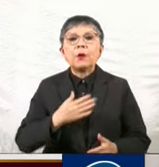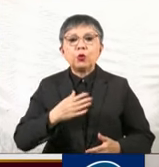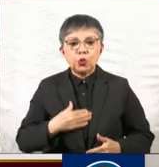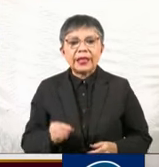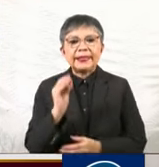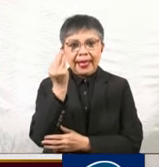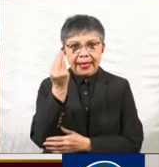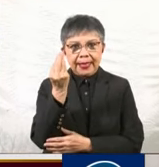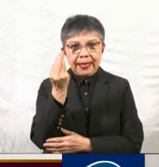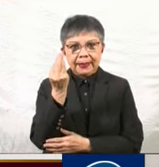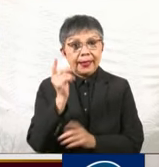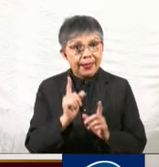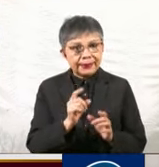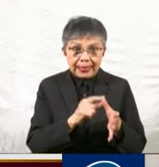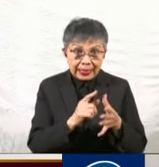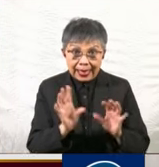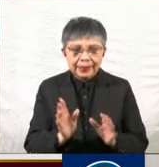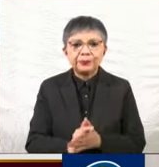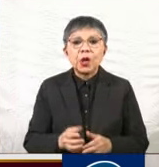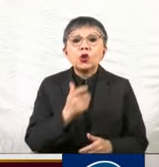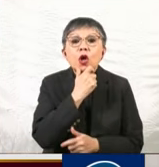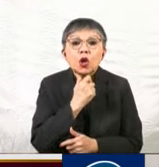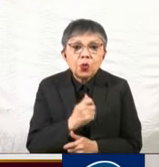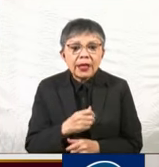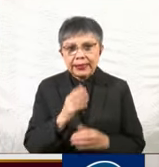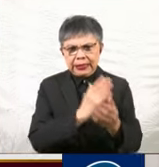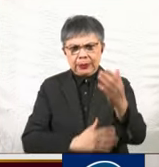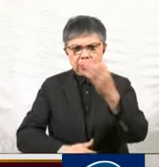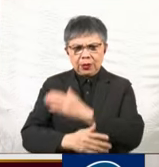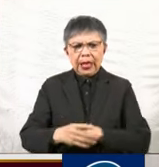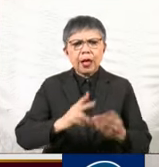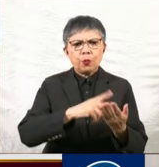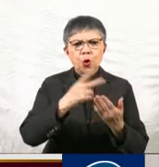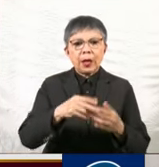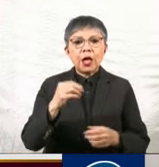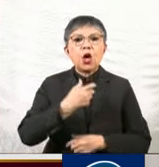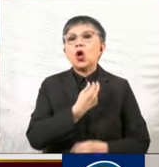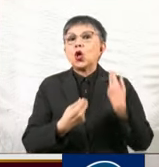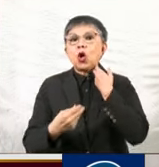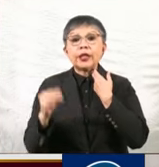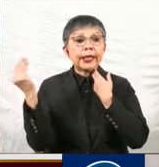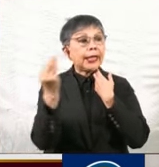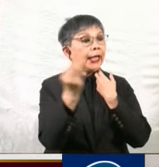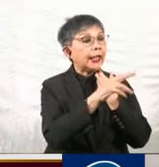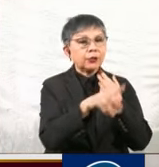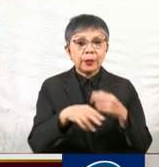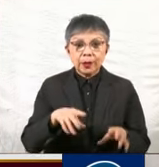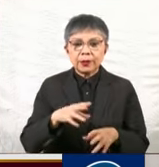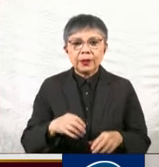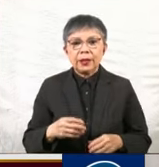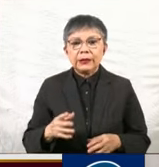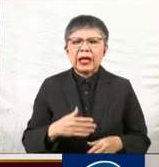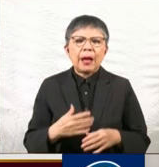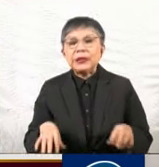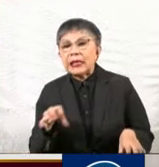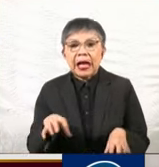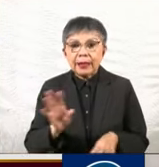di Jakarta kemudian juga kepada lansia disabilitas kita ada program dokter keliling untuk mereka yang secara mobilitas